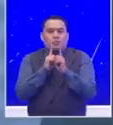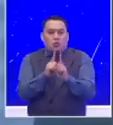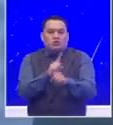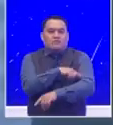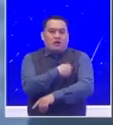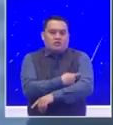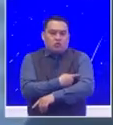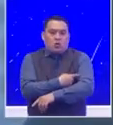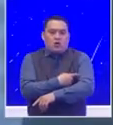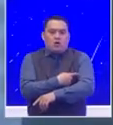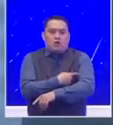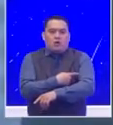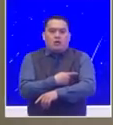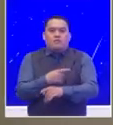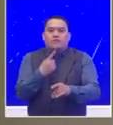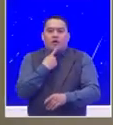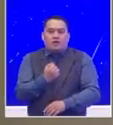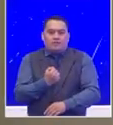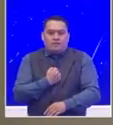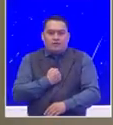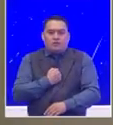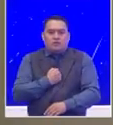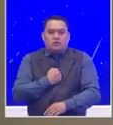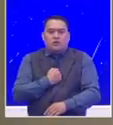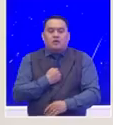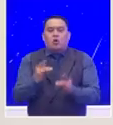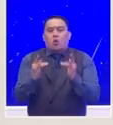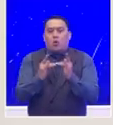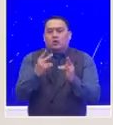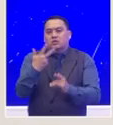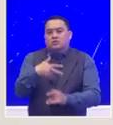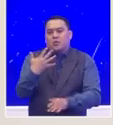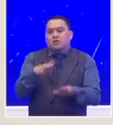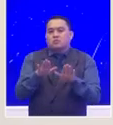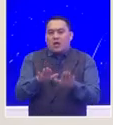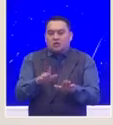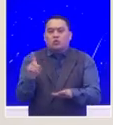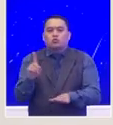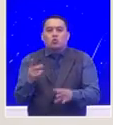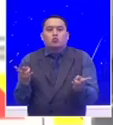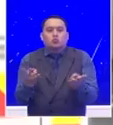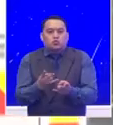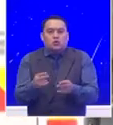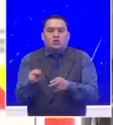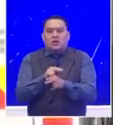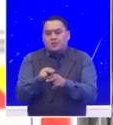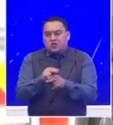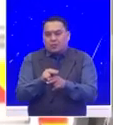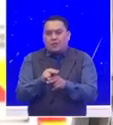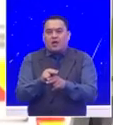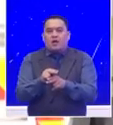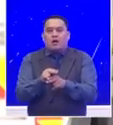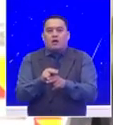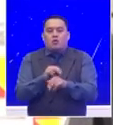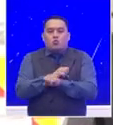врачи. В Мюлюзе развернут военный полевой госпиталь, 35 мест для тех, кто нуждается в интенсивной терапии.